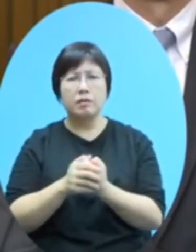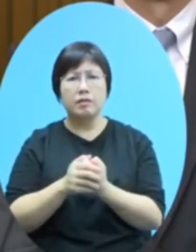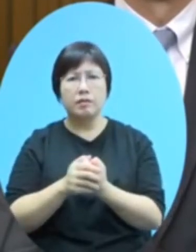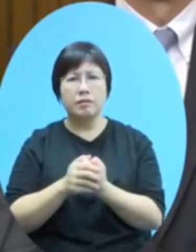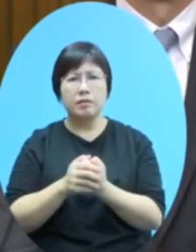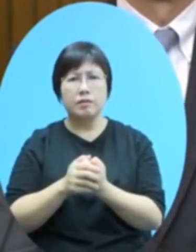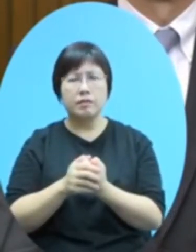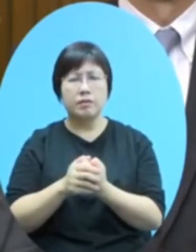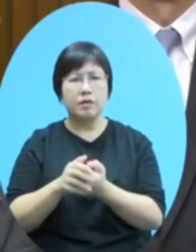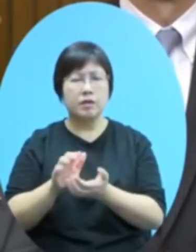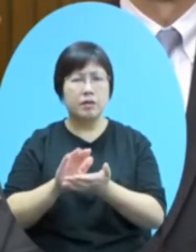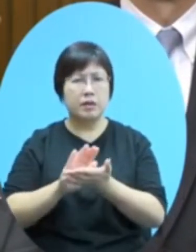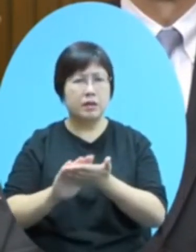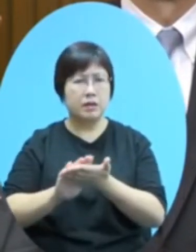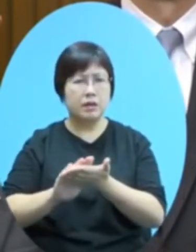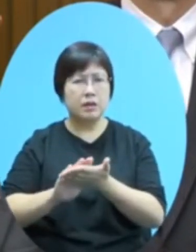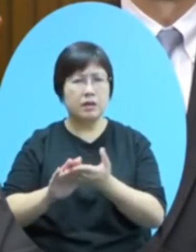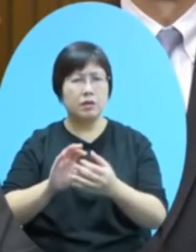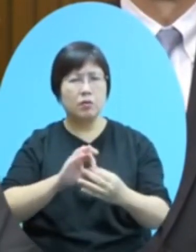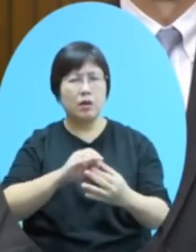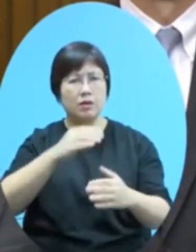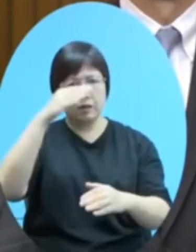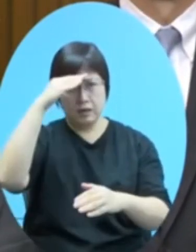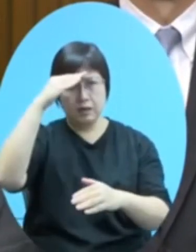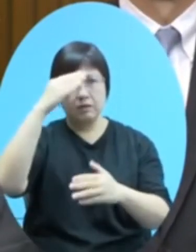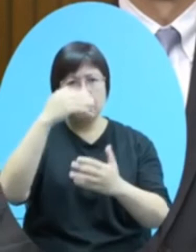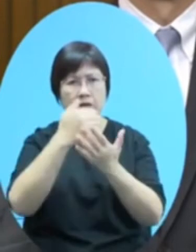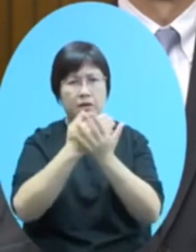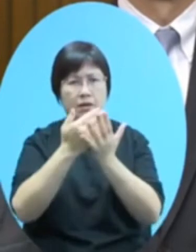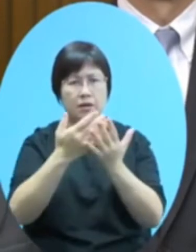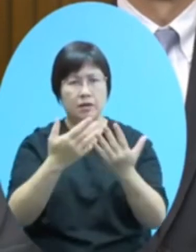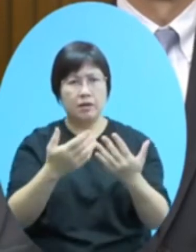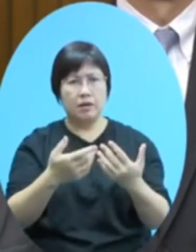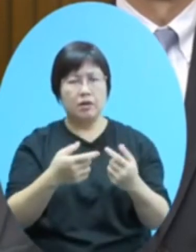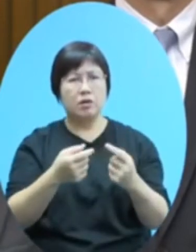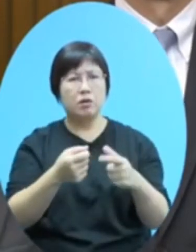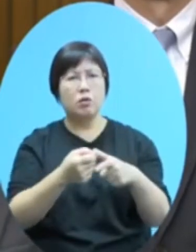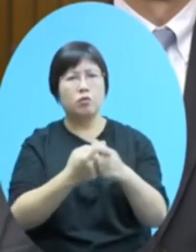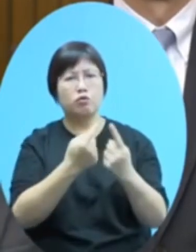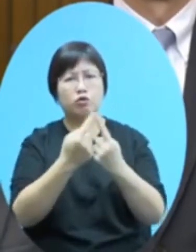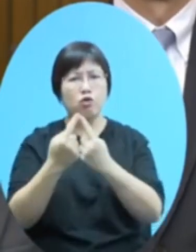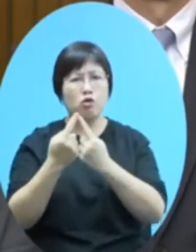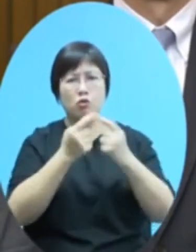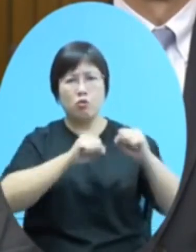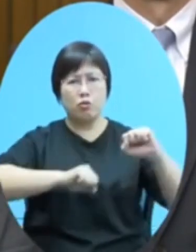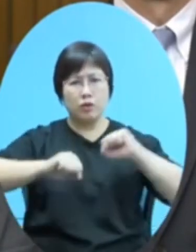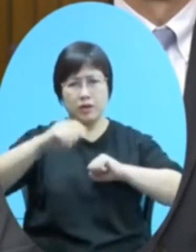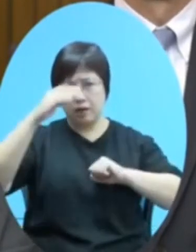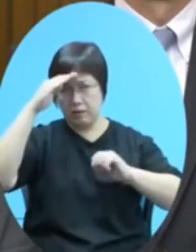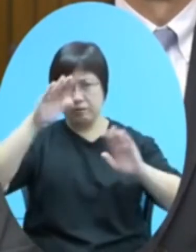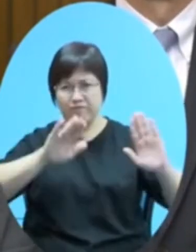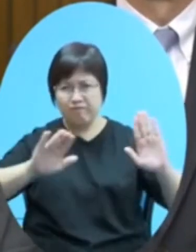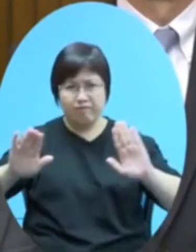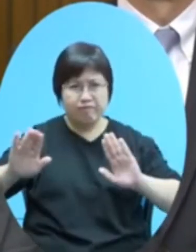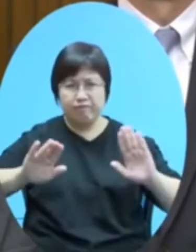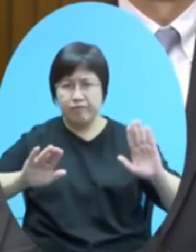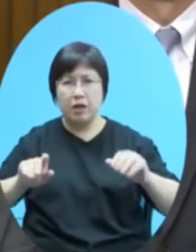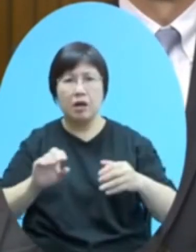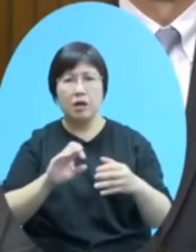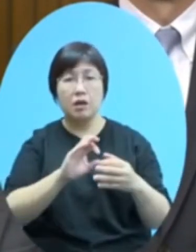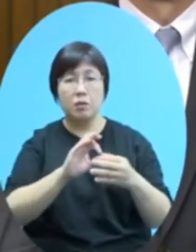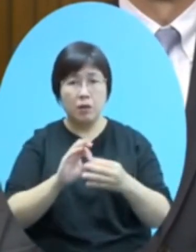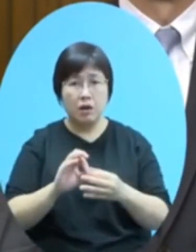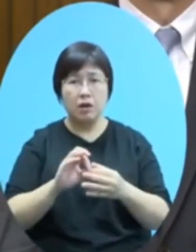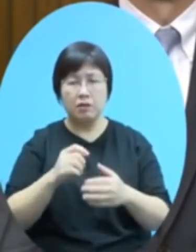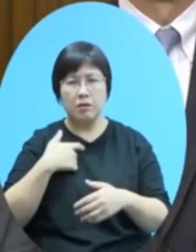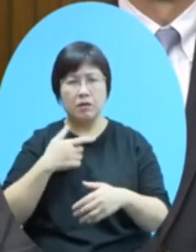就住呢件事，特別係有關於警隊喺各個大型嘅公眾活動裏邊嘅處理嘅方法，我哋亦都係